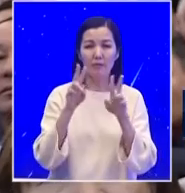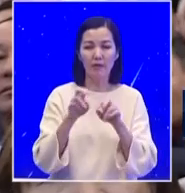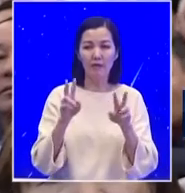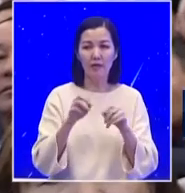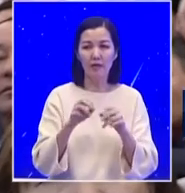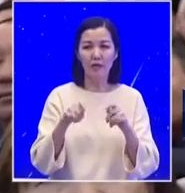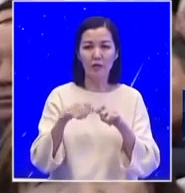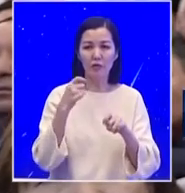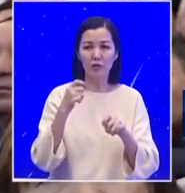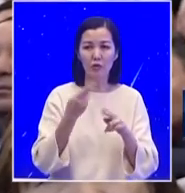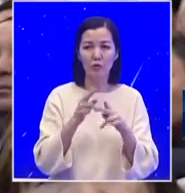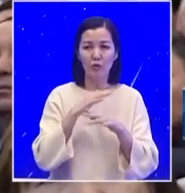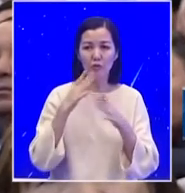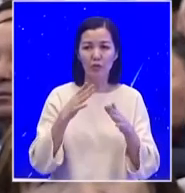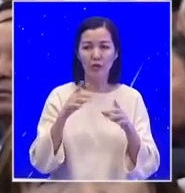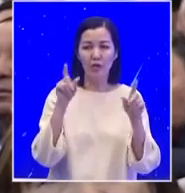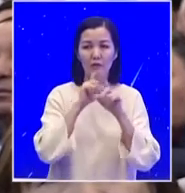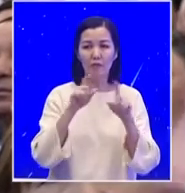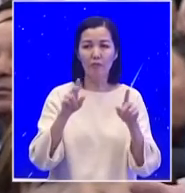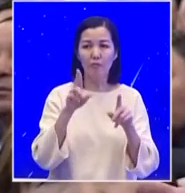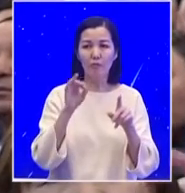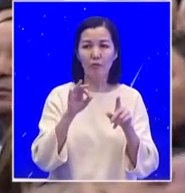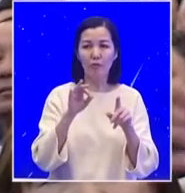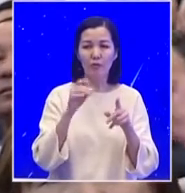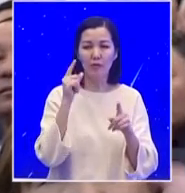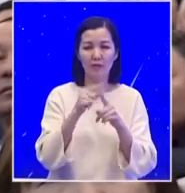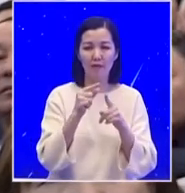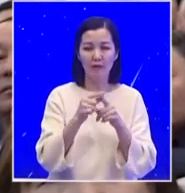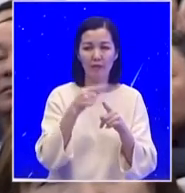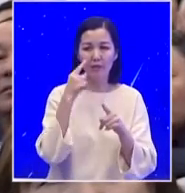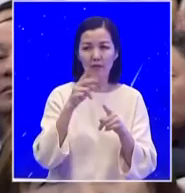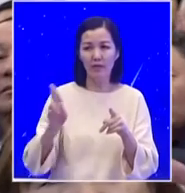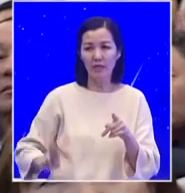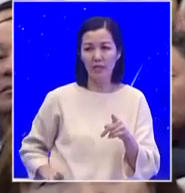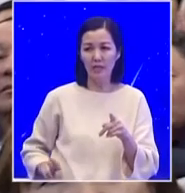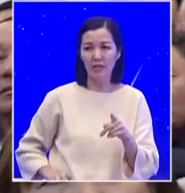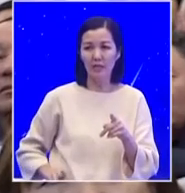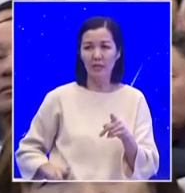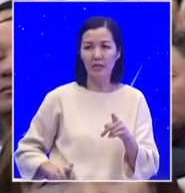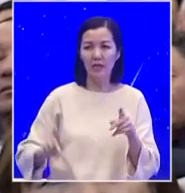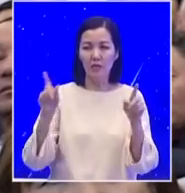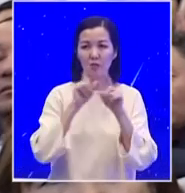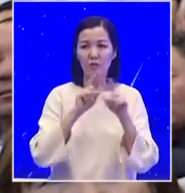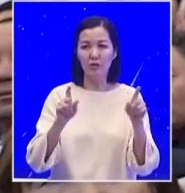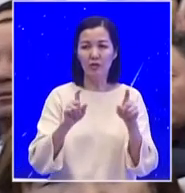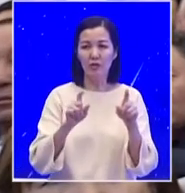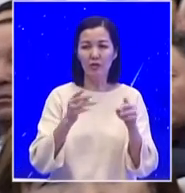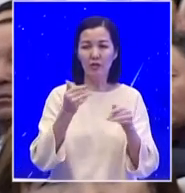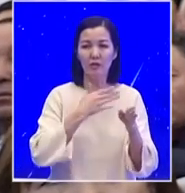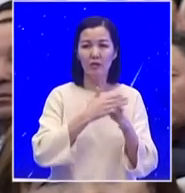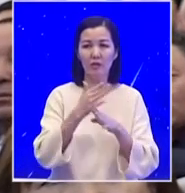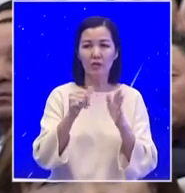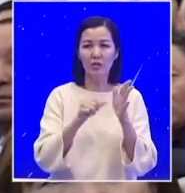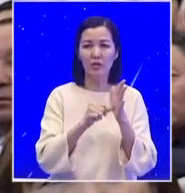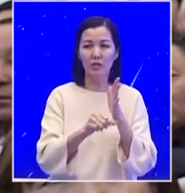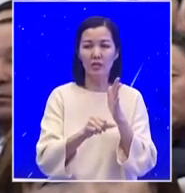ряд нарушений. Данное здание, по словам директрисы, собственно говоря, данного учреждения, на него не выделялись деньги уже более